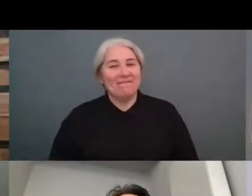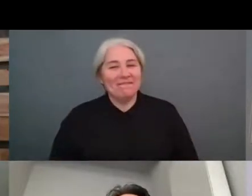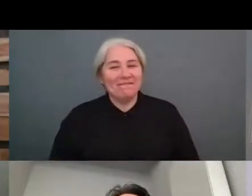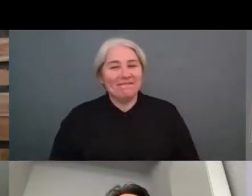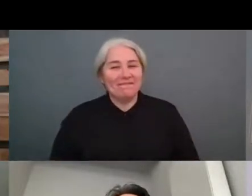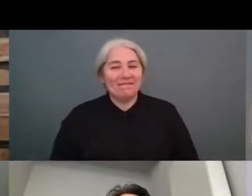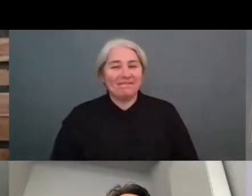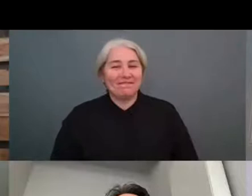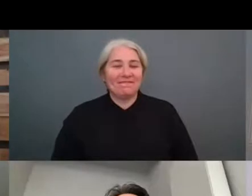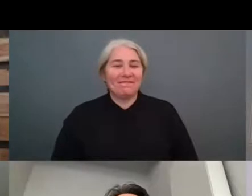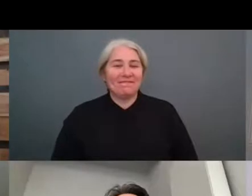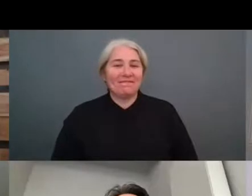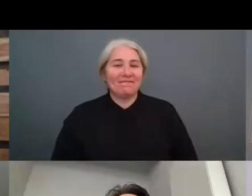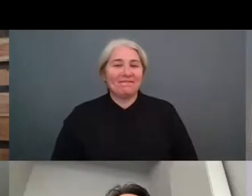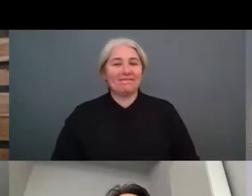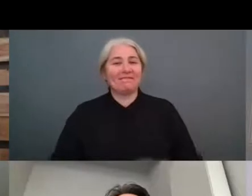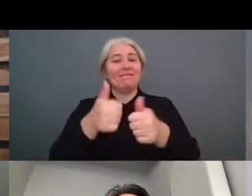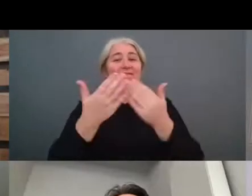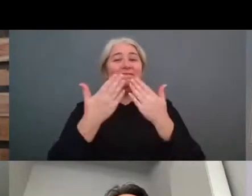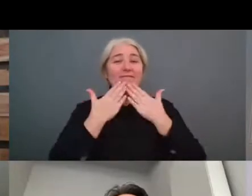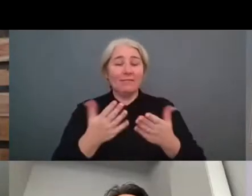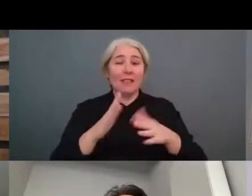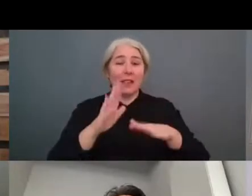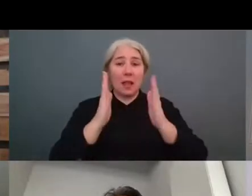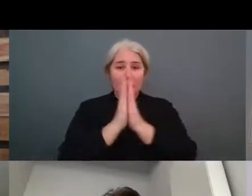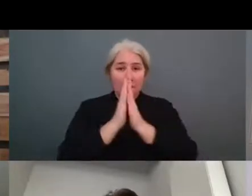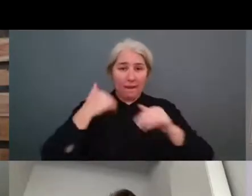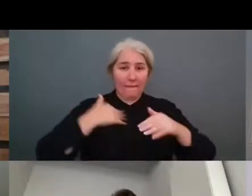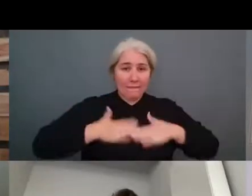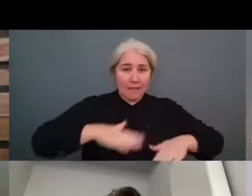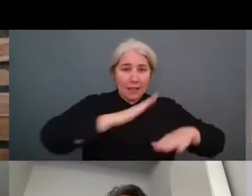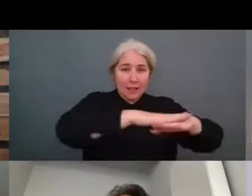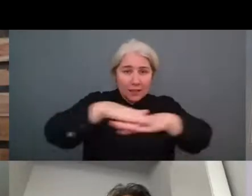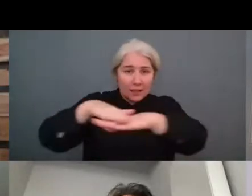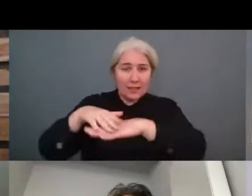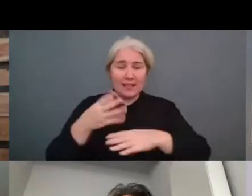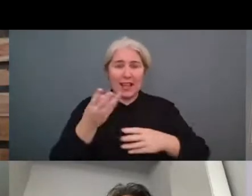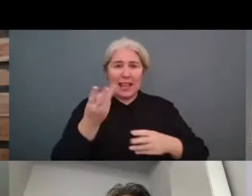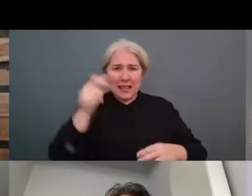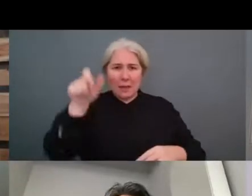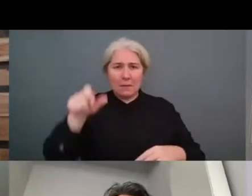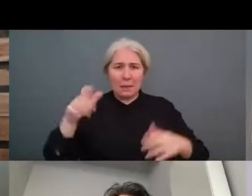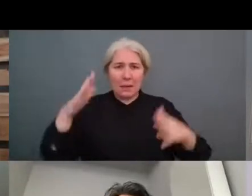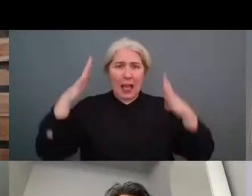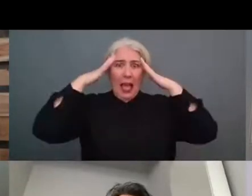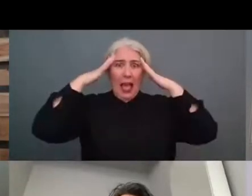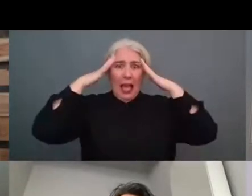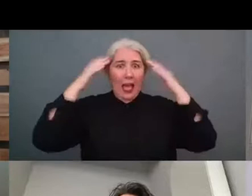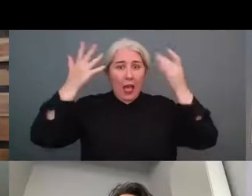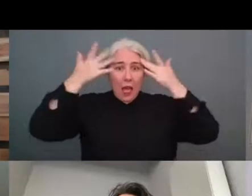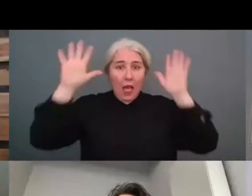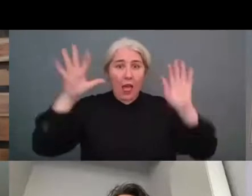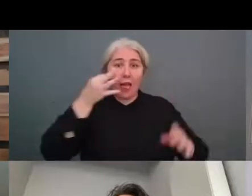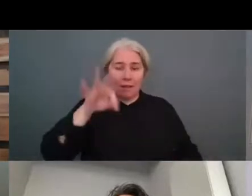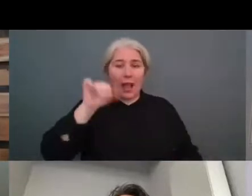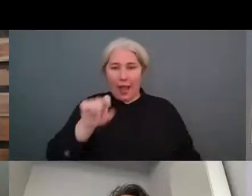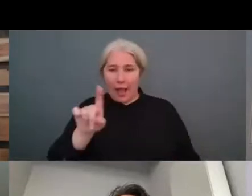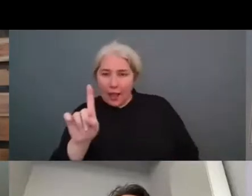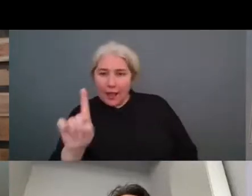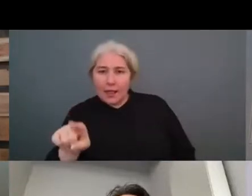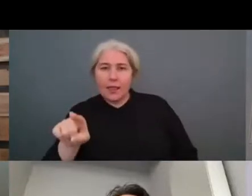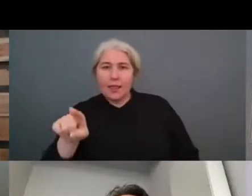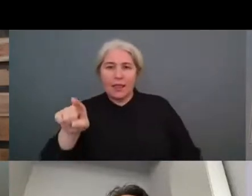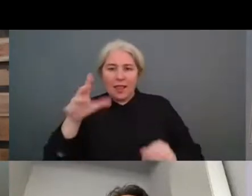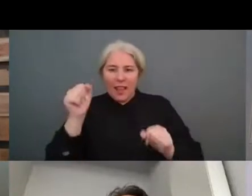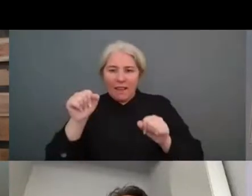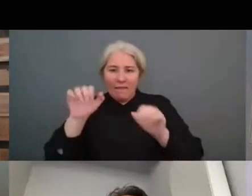disposal translation in french and english so feel free to choose the language you want and you obviously as you can see you